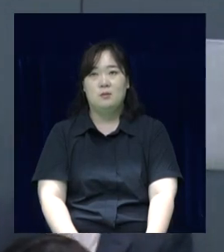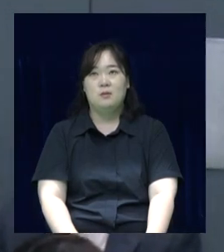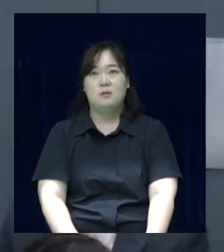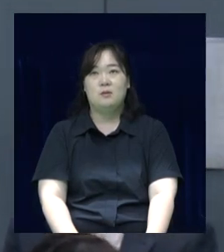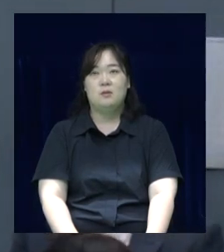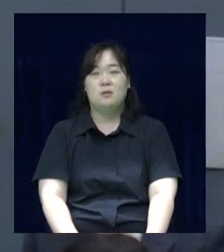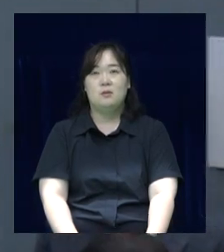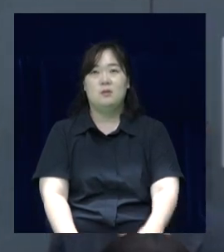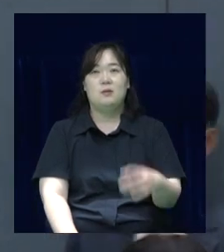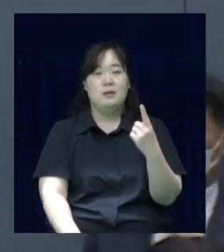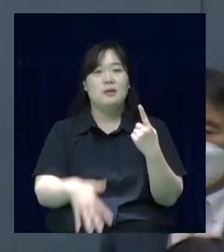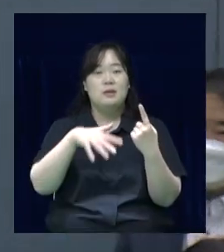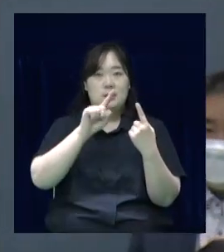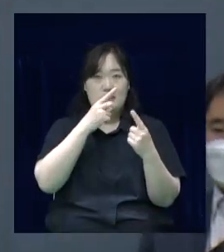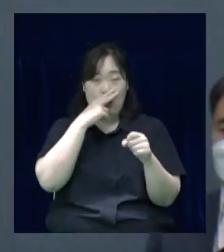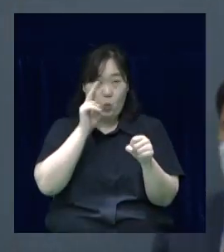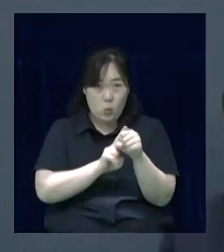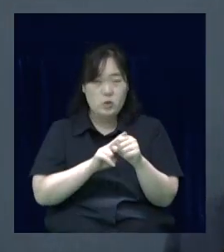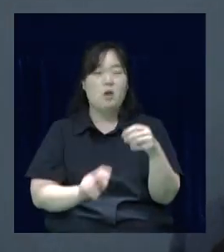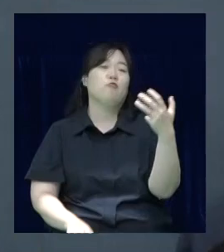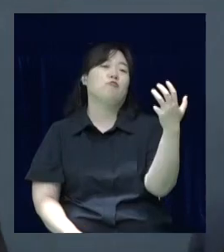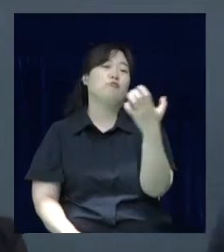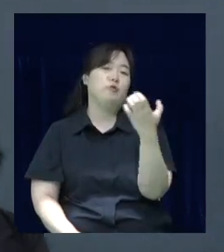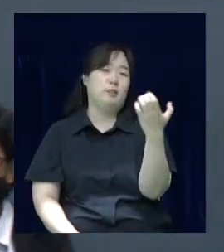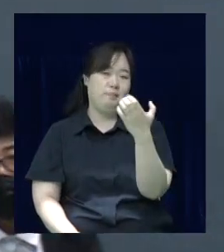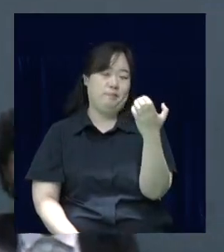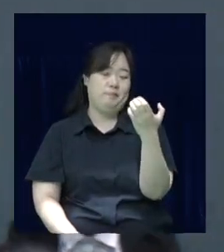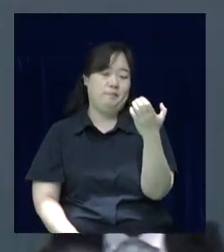웨이트리프팅 1차 시도는 90kg입니다.